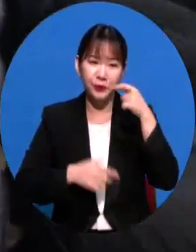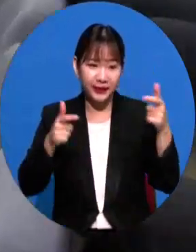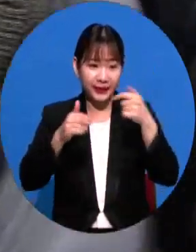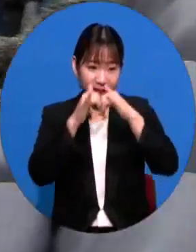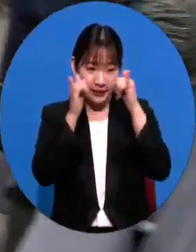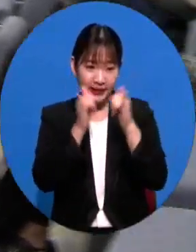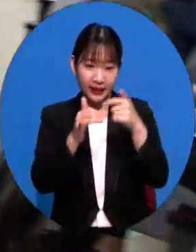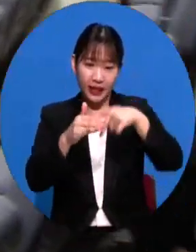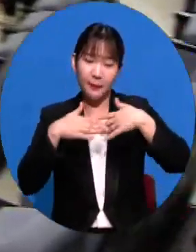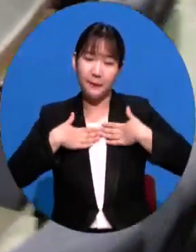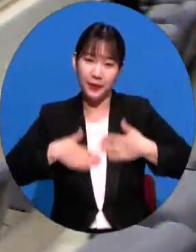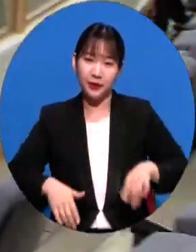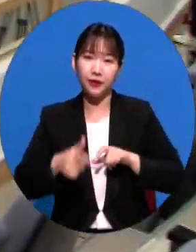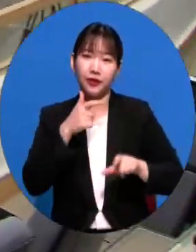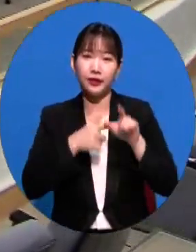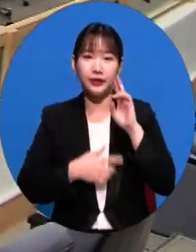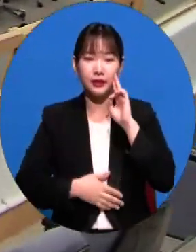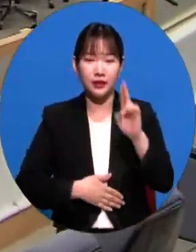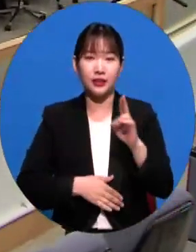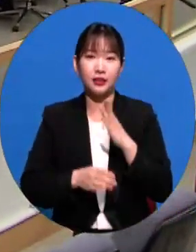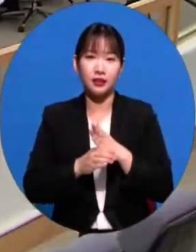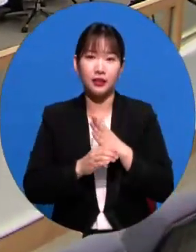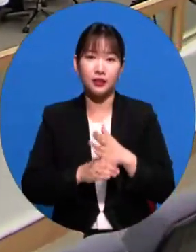피로감만 커지고 있습니다 MBC 뉴스 김주입니다